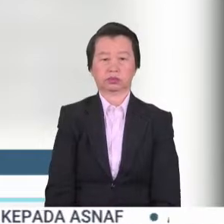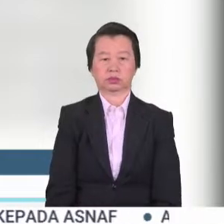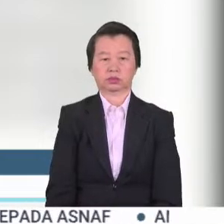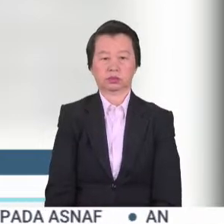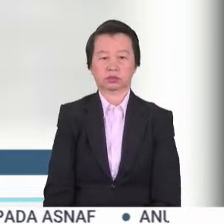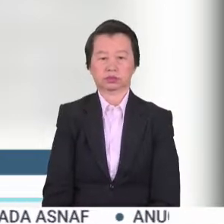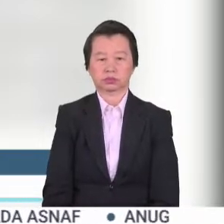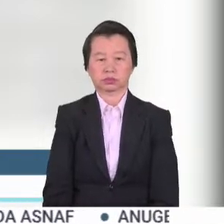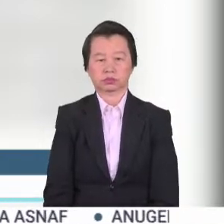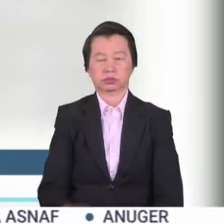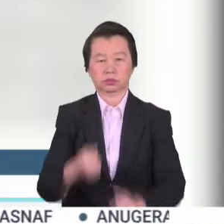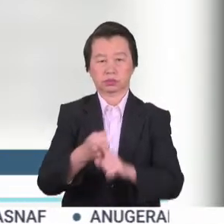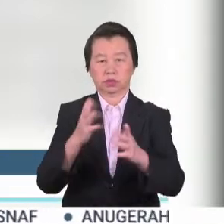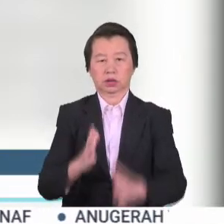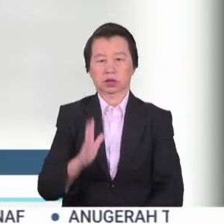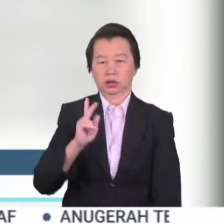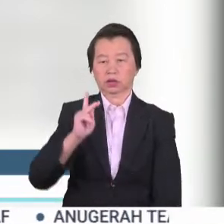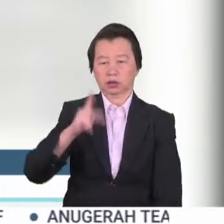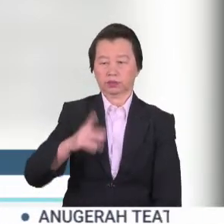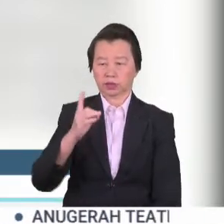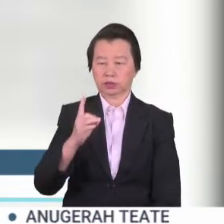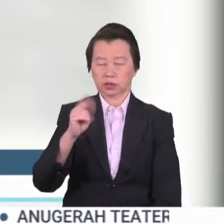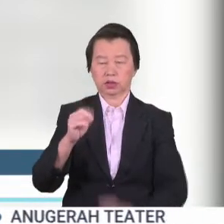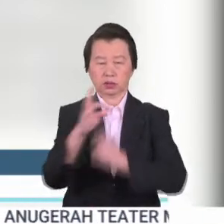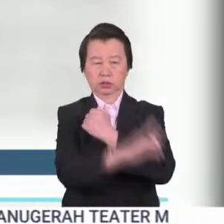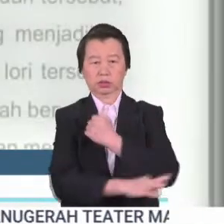selatan pengarah kpdn